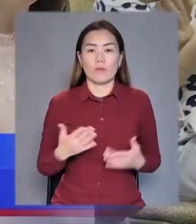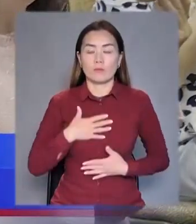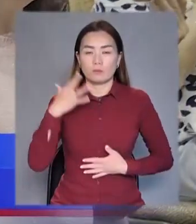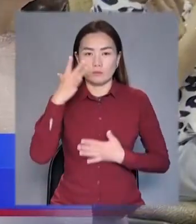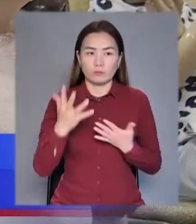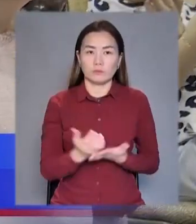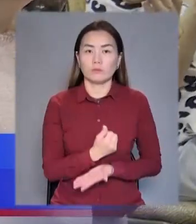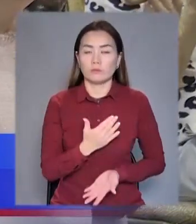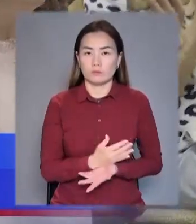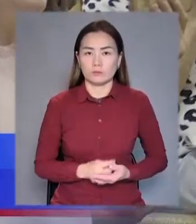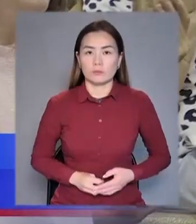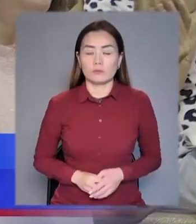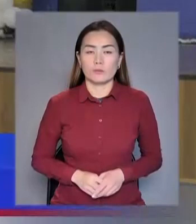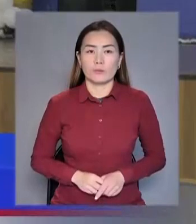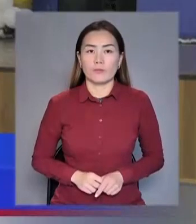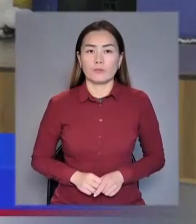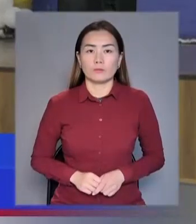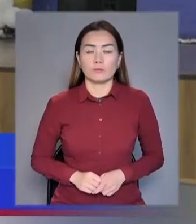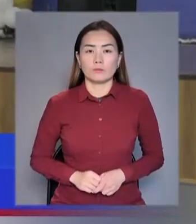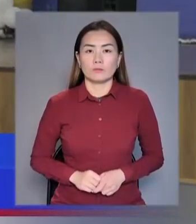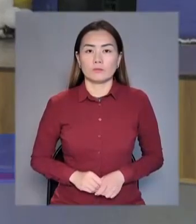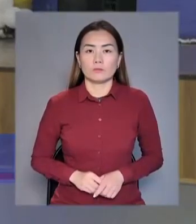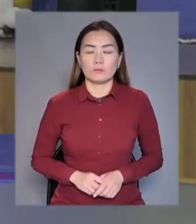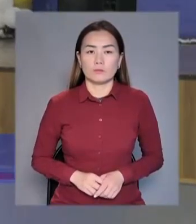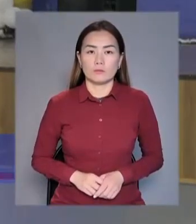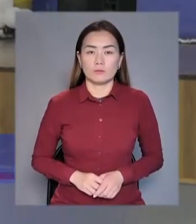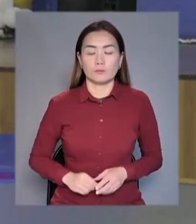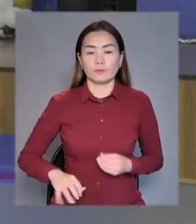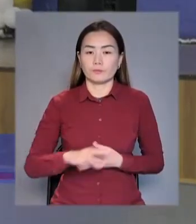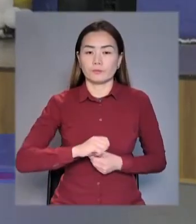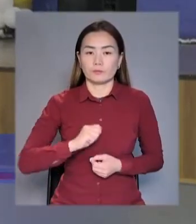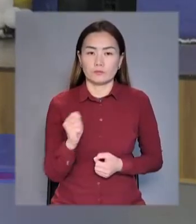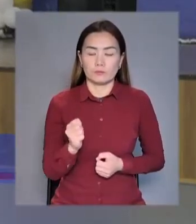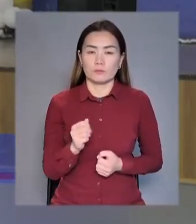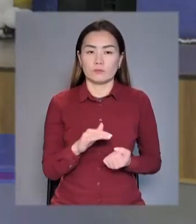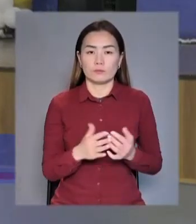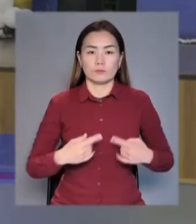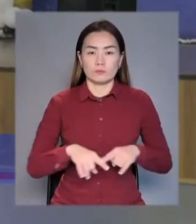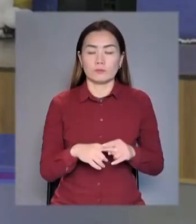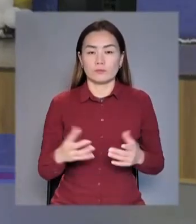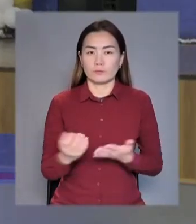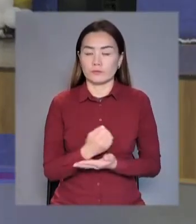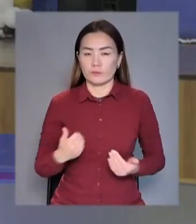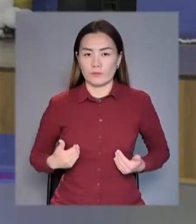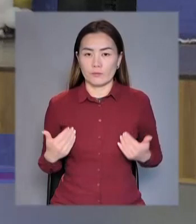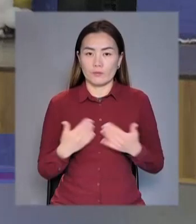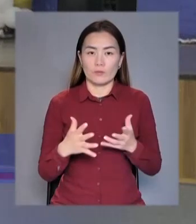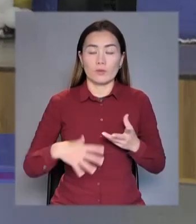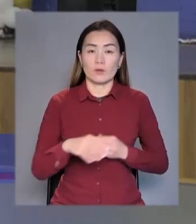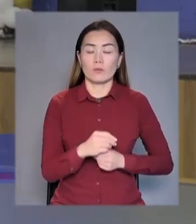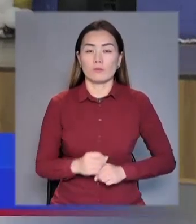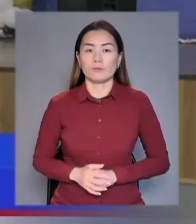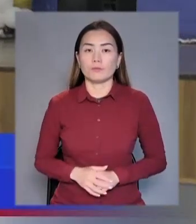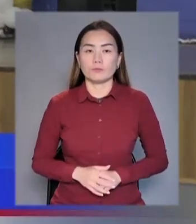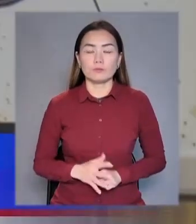үлкен армандарға қол жеткізуге кеңес береді. Қасымдағы барлық жолдастарыма, алдағы кішкентай ғана сынақтарына тек қана сәттілік тілеймін. Олардың